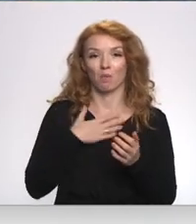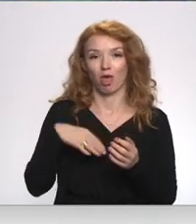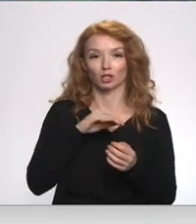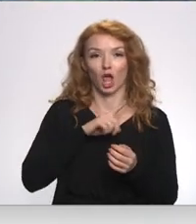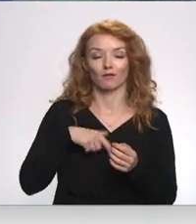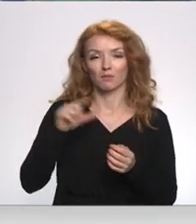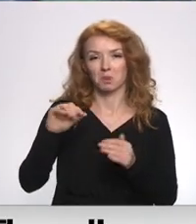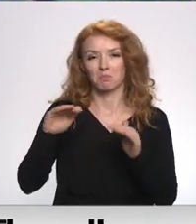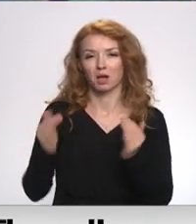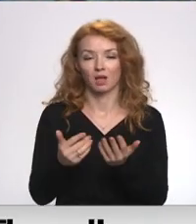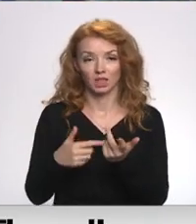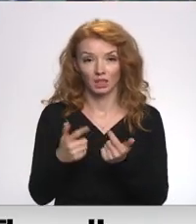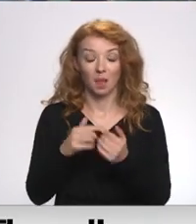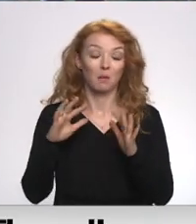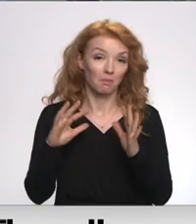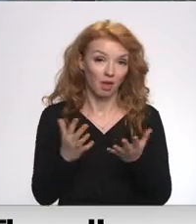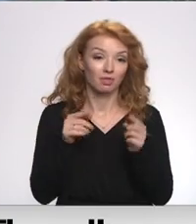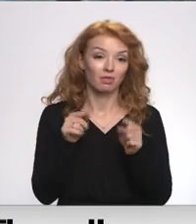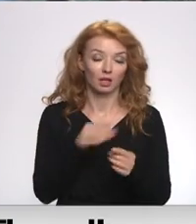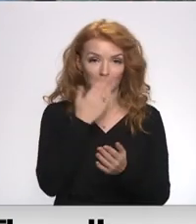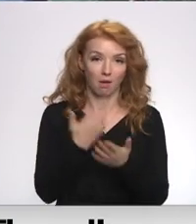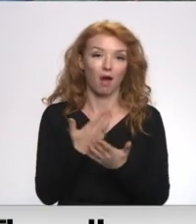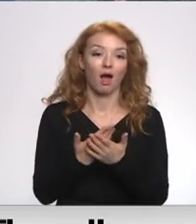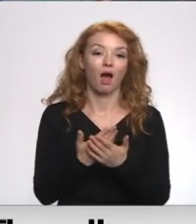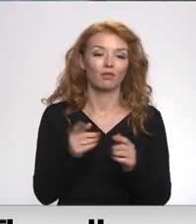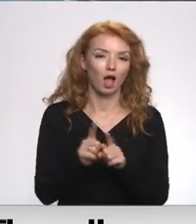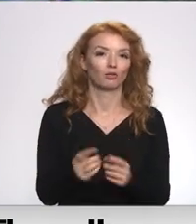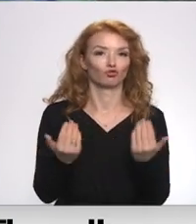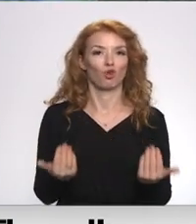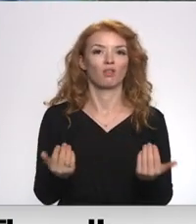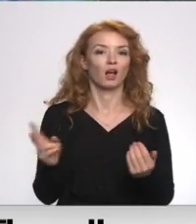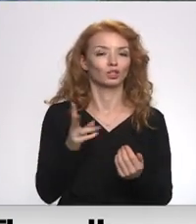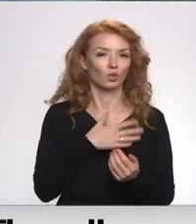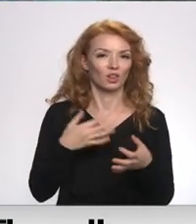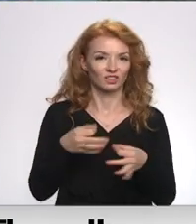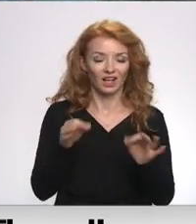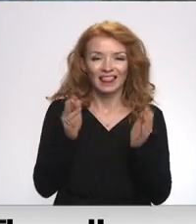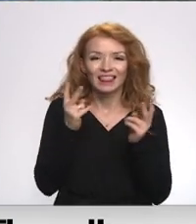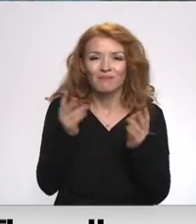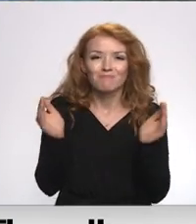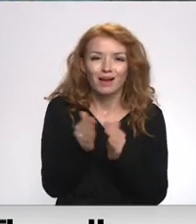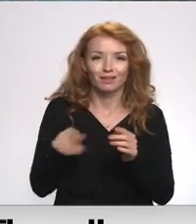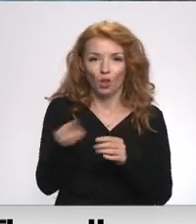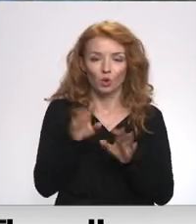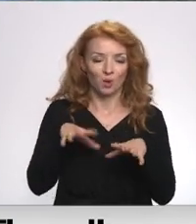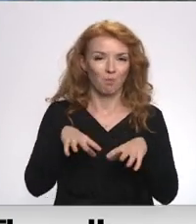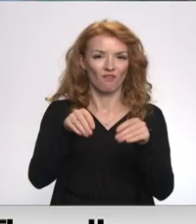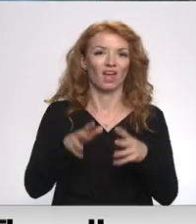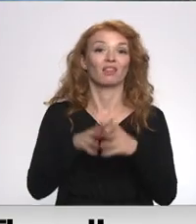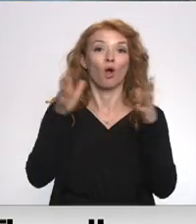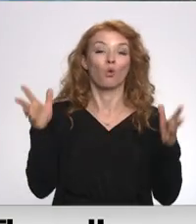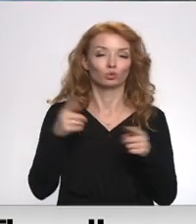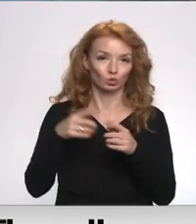mazāki, bet nu, tas kārtējo reizi parāda arī šodien, kas ir ļoti svarīgi, ka divas mazas tautas var izdarīt ļoti daudz un